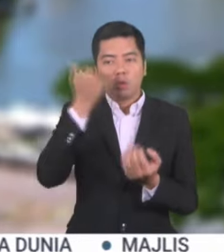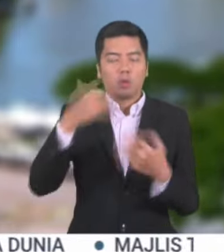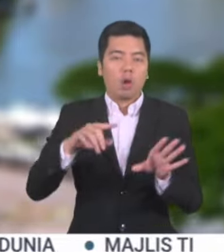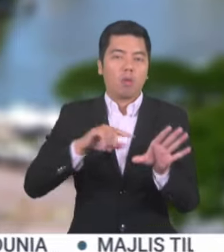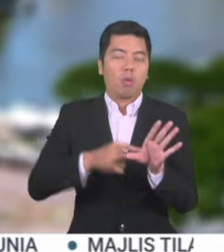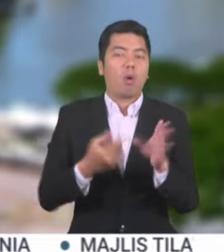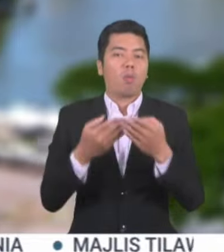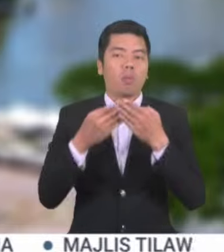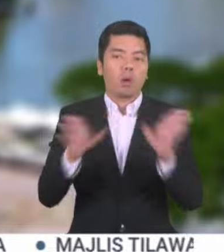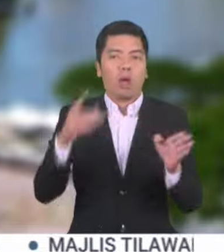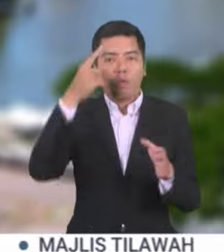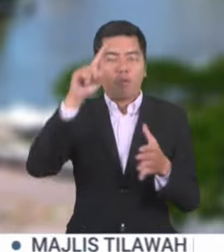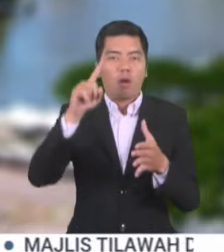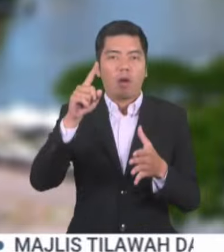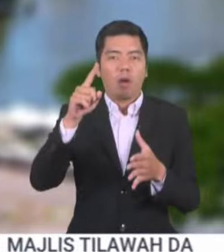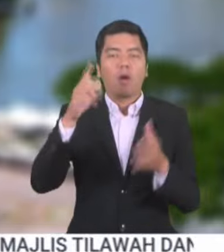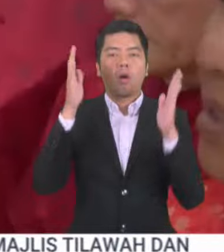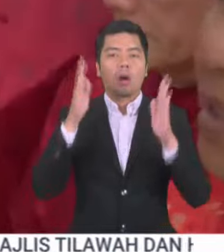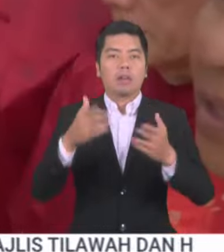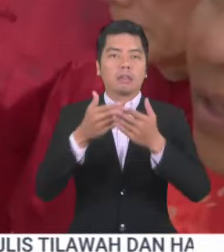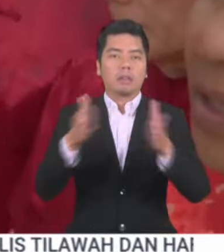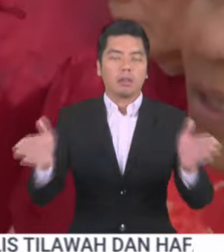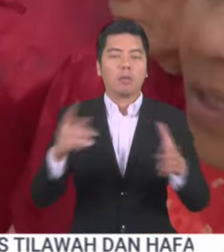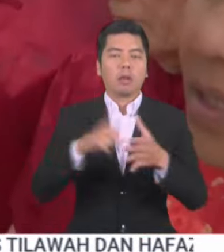umum mulai bulan lepas.